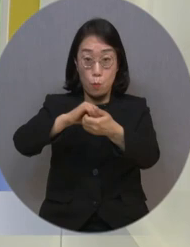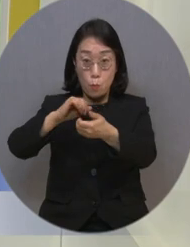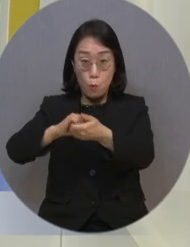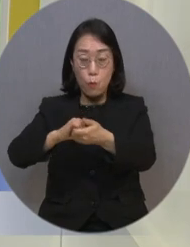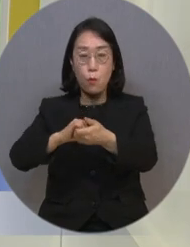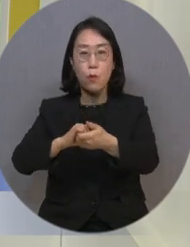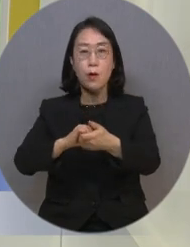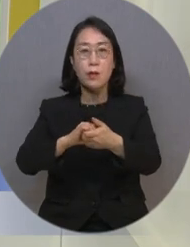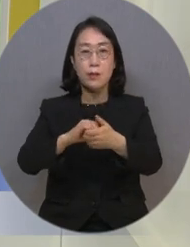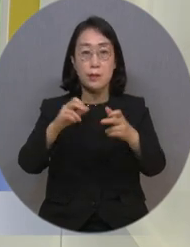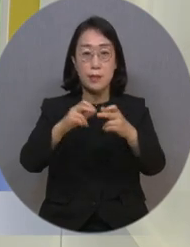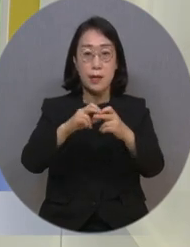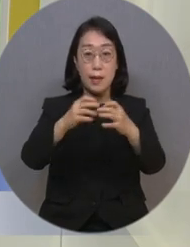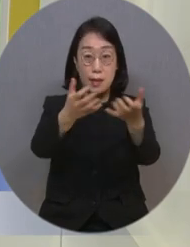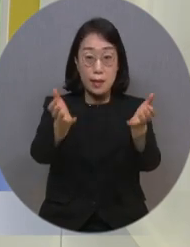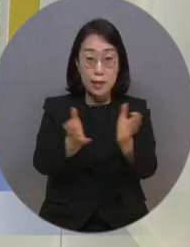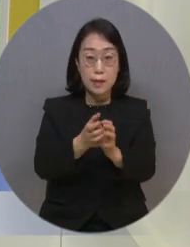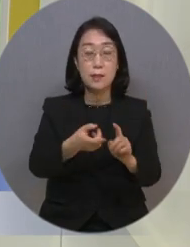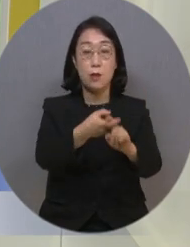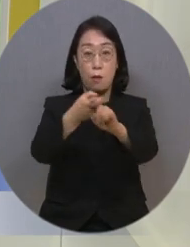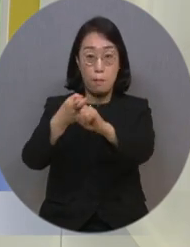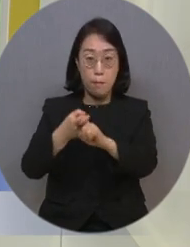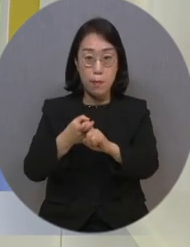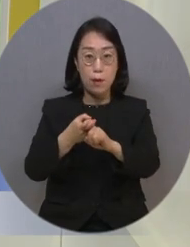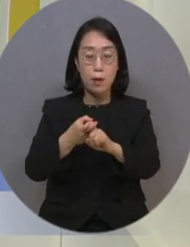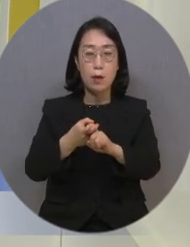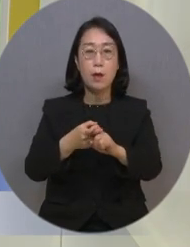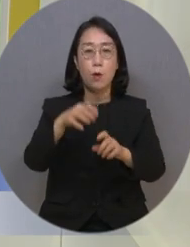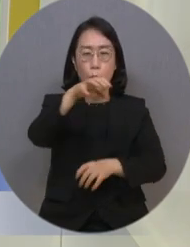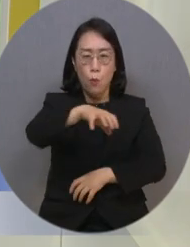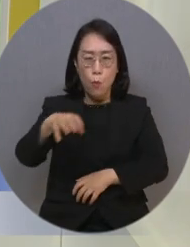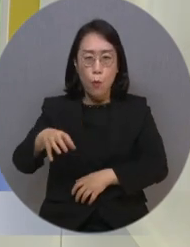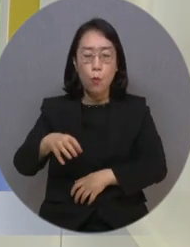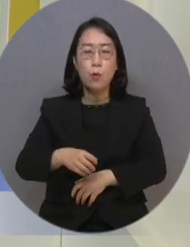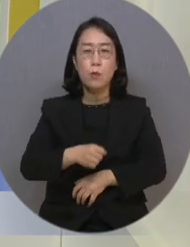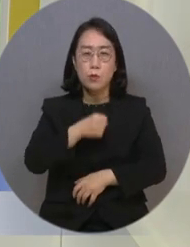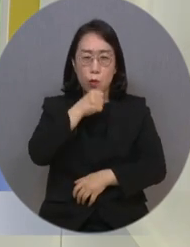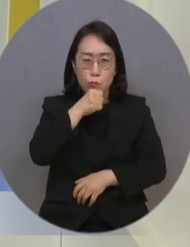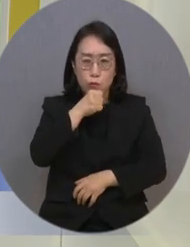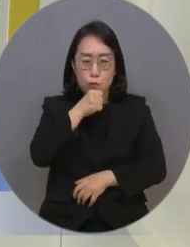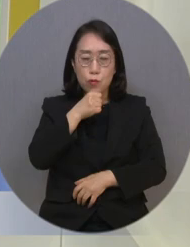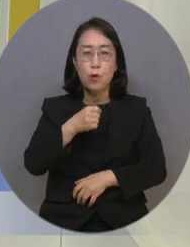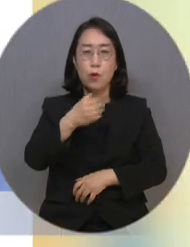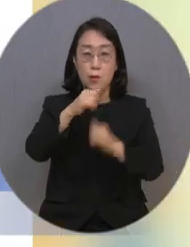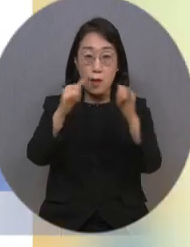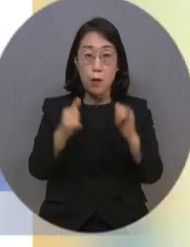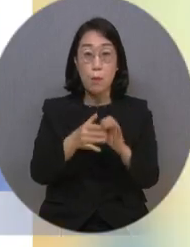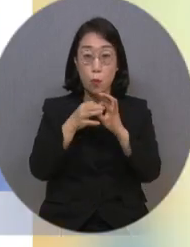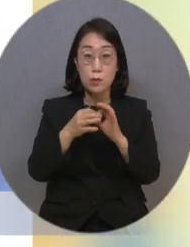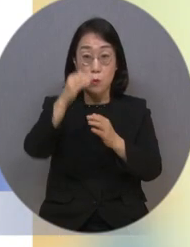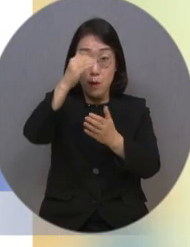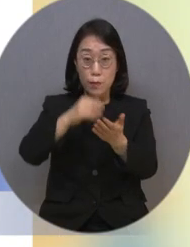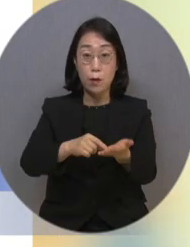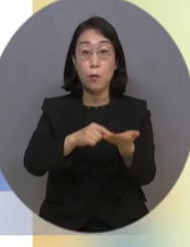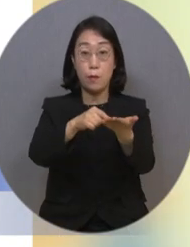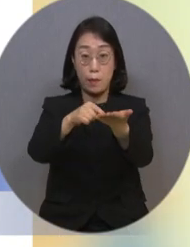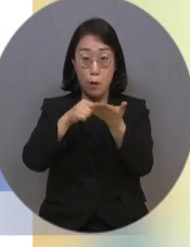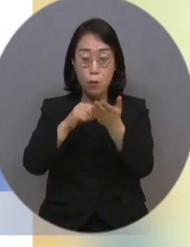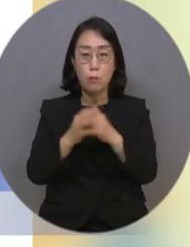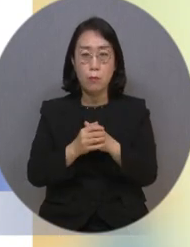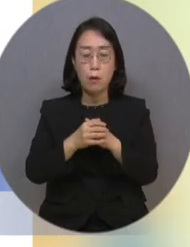한국장인단체총연맹이 전국 시도별 장애인복지 교육 분야 비교분석 결과를 내놓고 있는데요 전국의